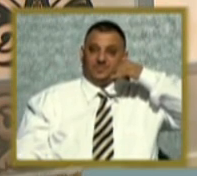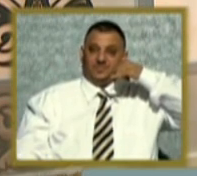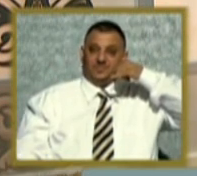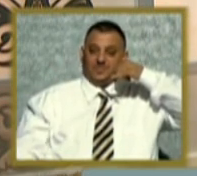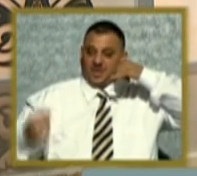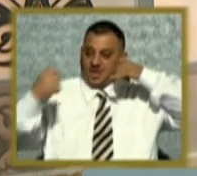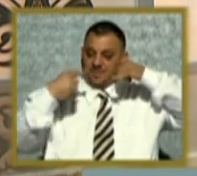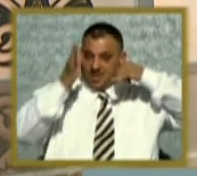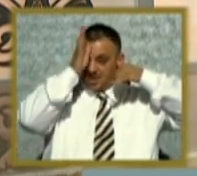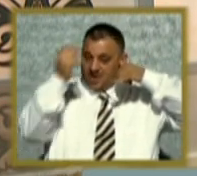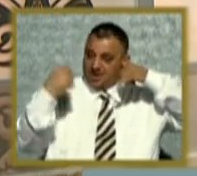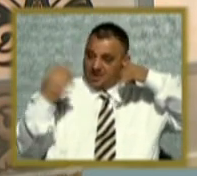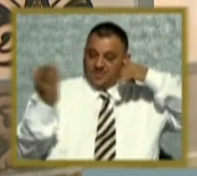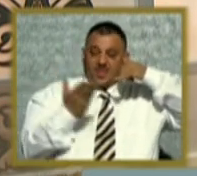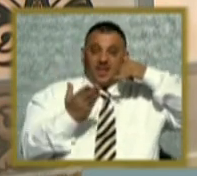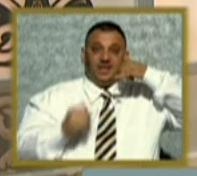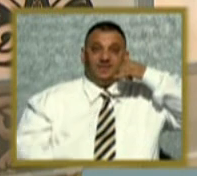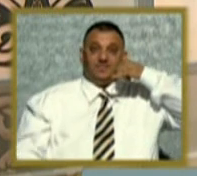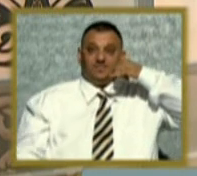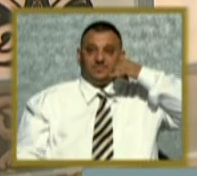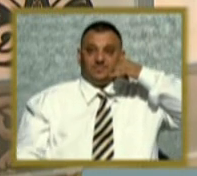ابو مهند